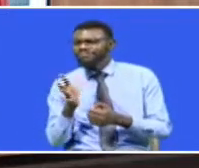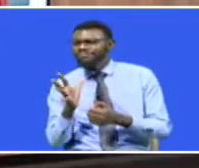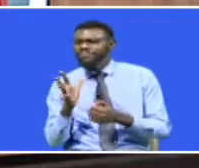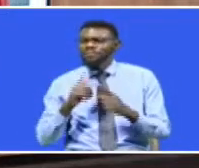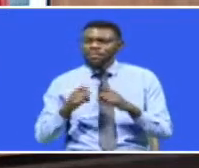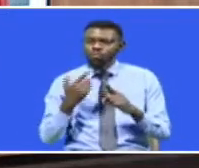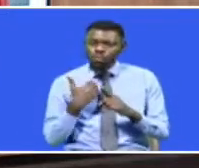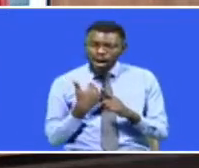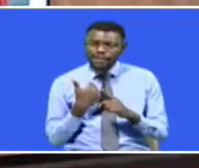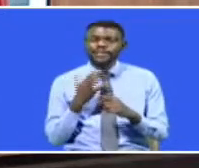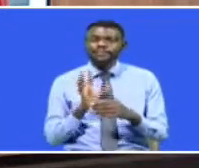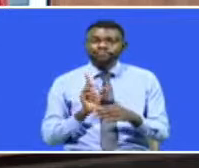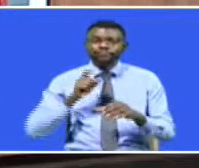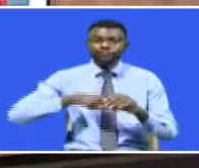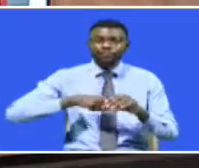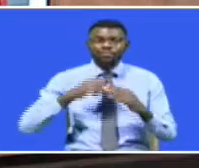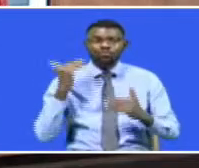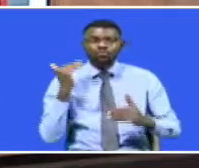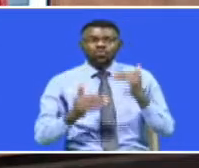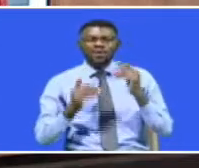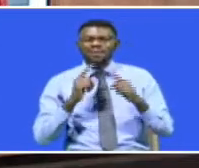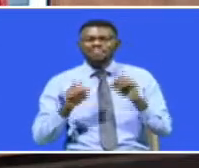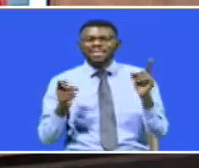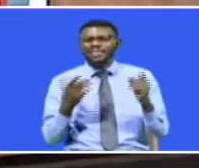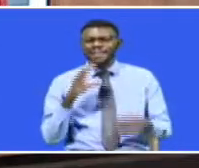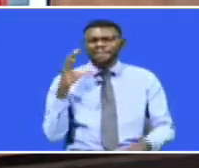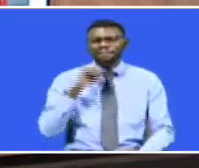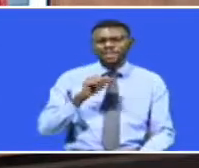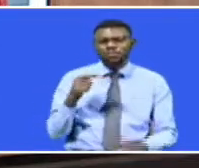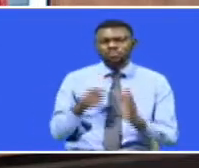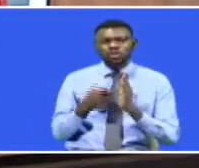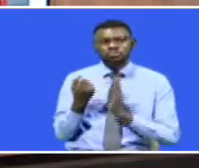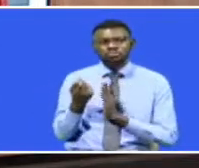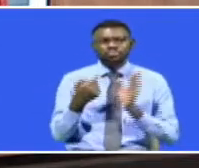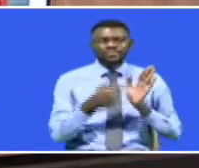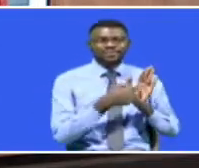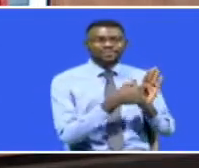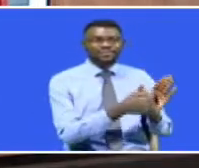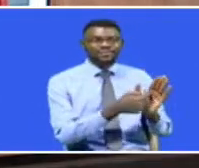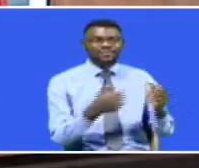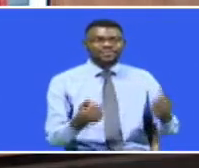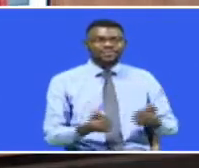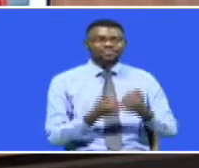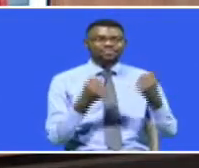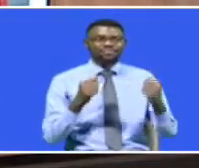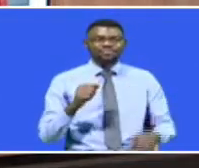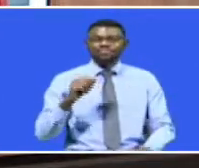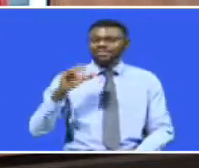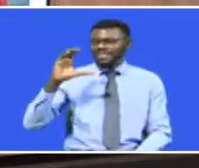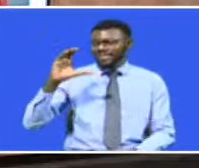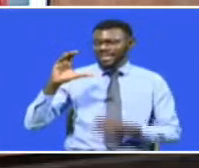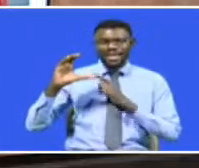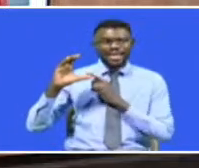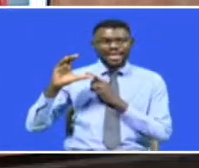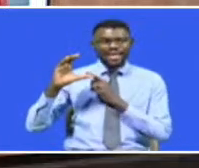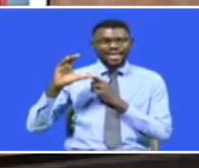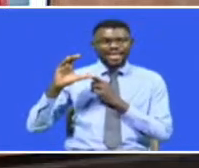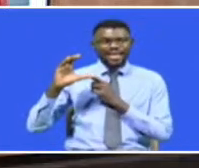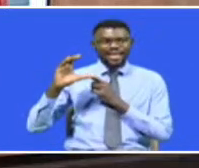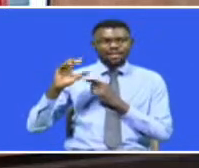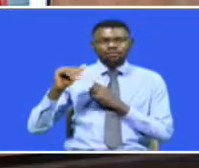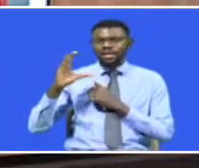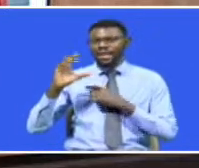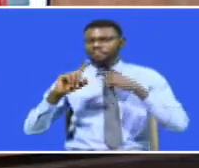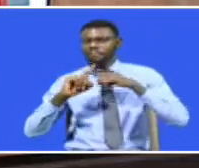vikuu, ila wamekosea tu kwa alama chache. Mfano, wanafunzi waliopata alama ya cha plain badala ya